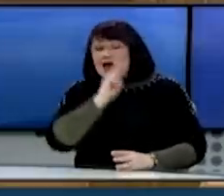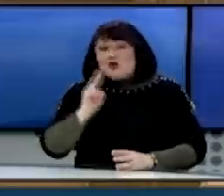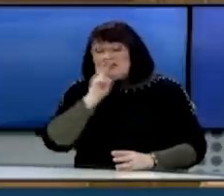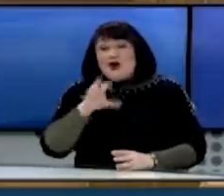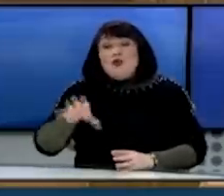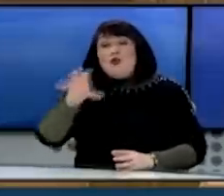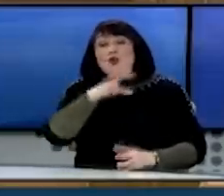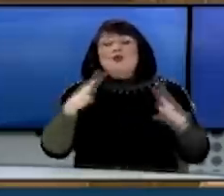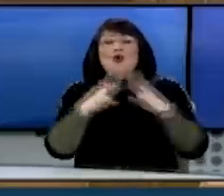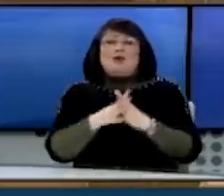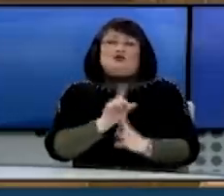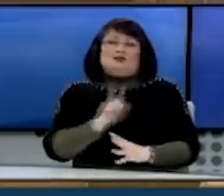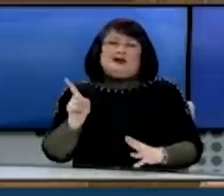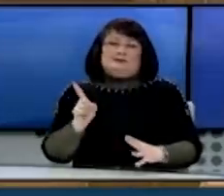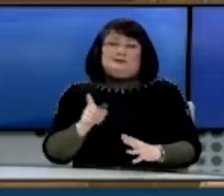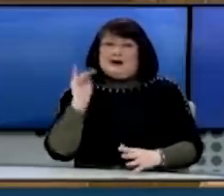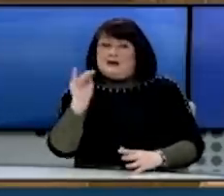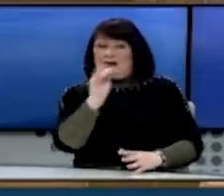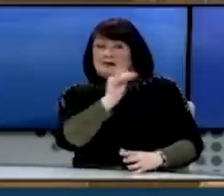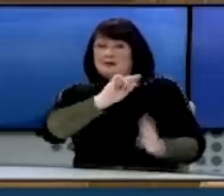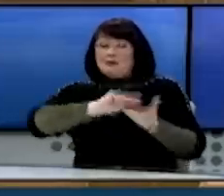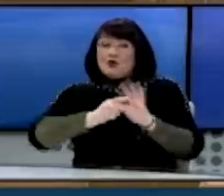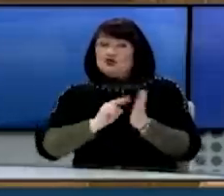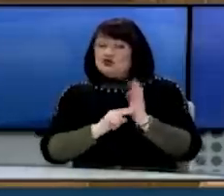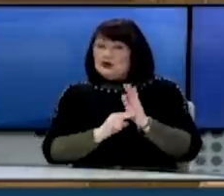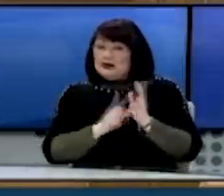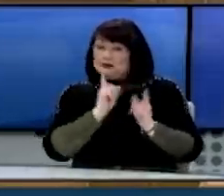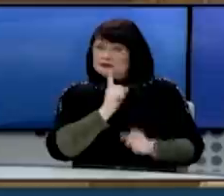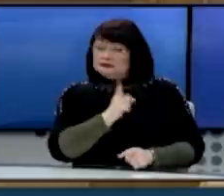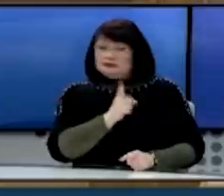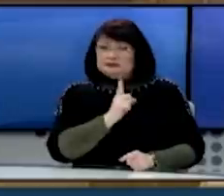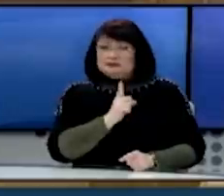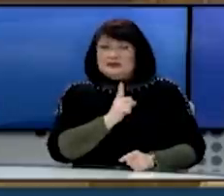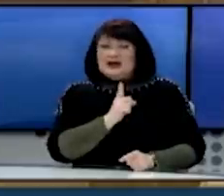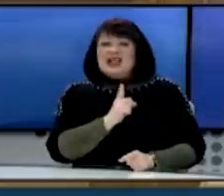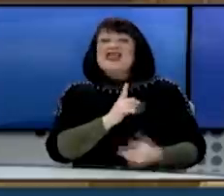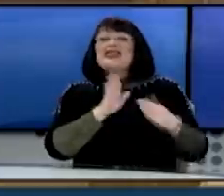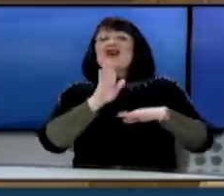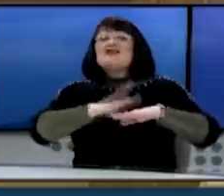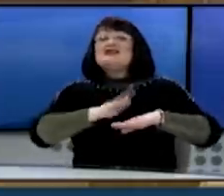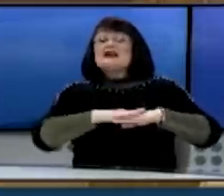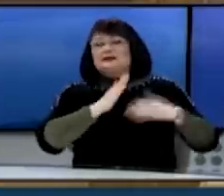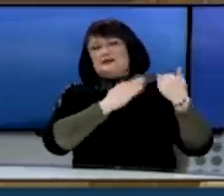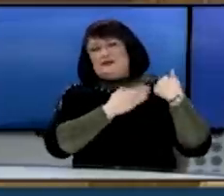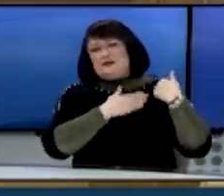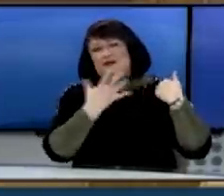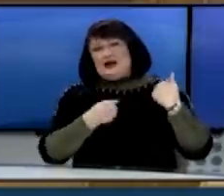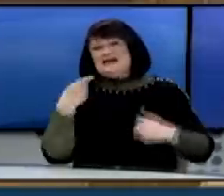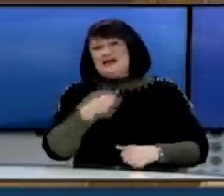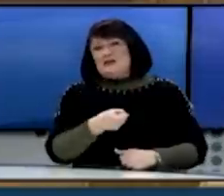αλλού. Και σας προειδοποιούμε ότι θα έχετε εγκληματικές ευθύνες απέναντι στον ελληνικό